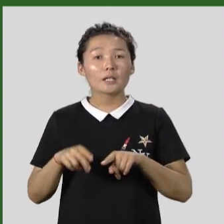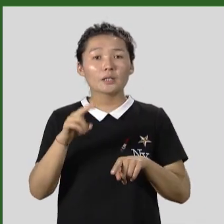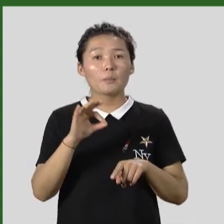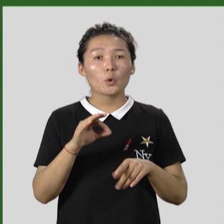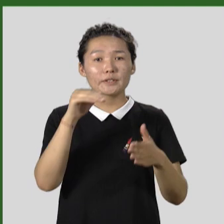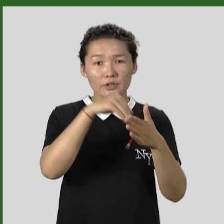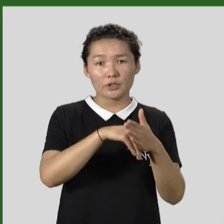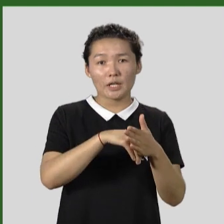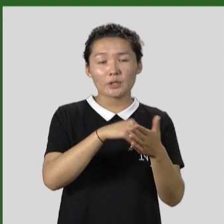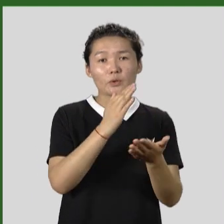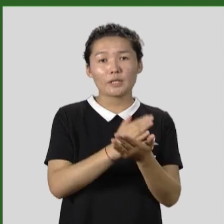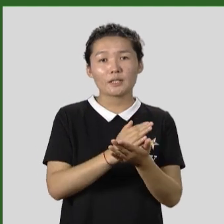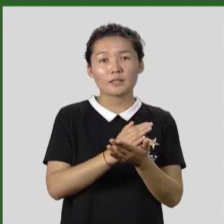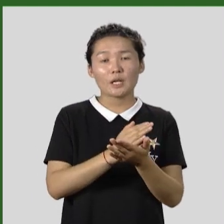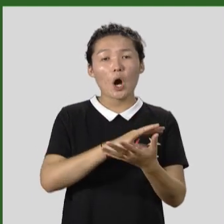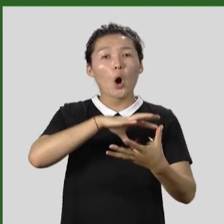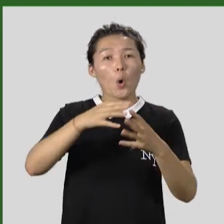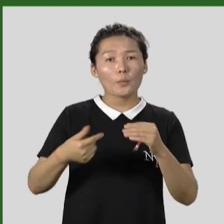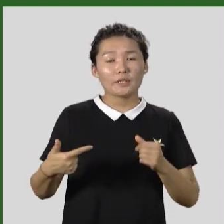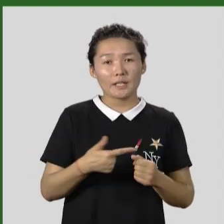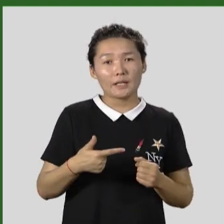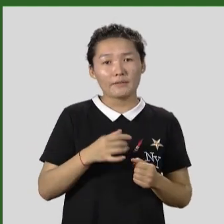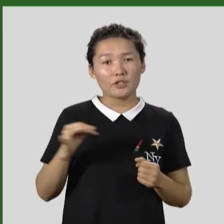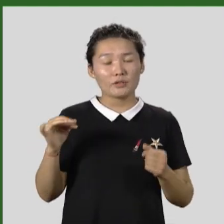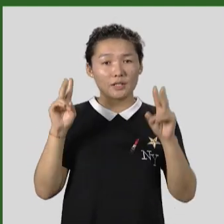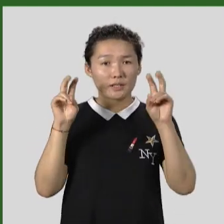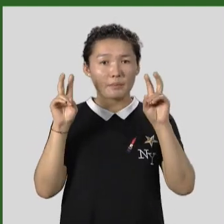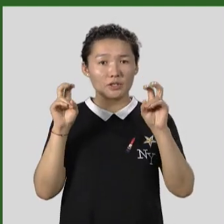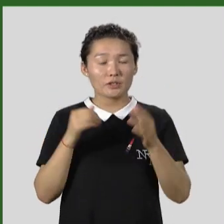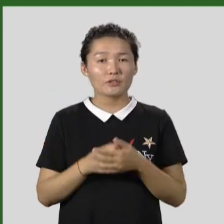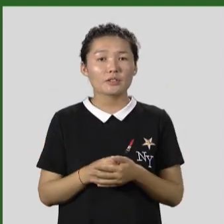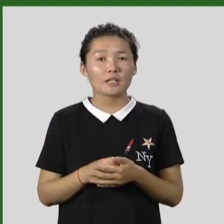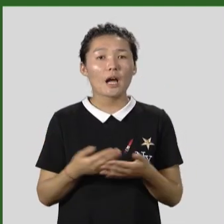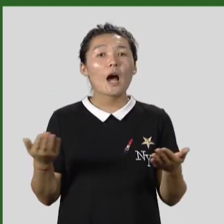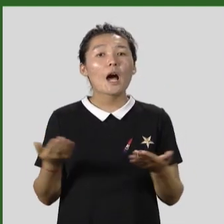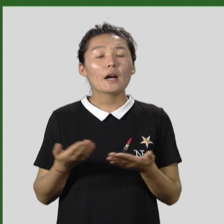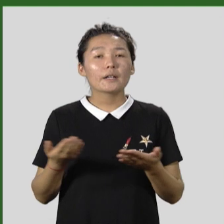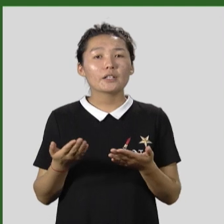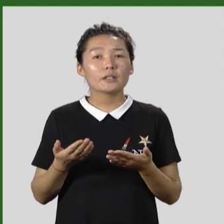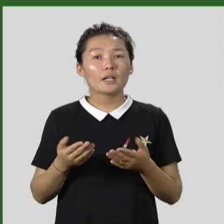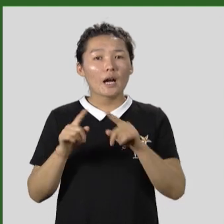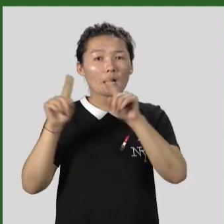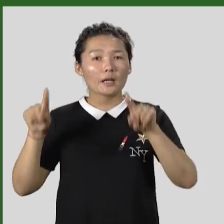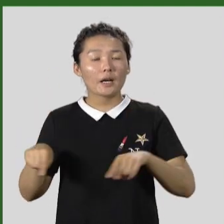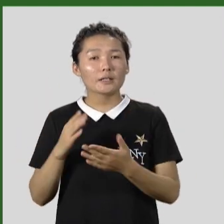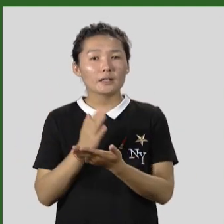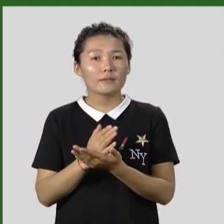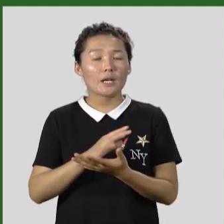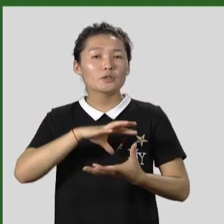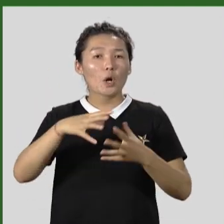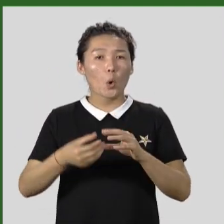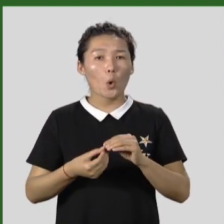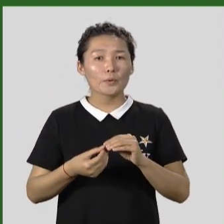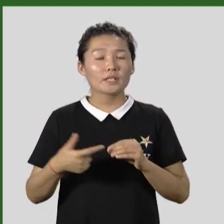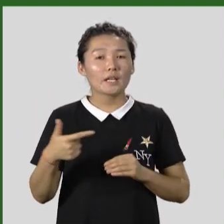бывают общегеографическими и тематическими. Какие карты являются общегеографическими?